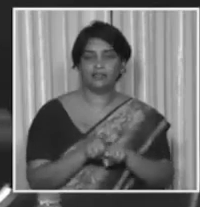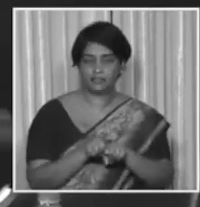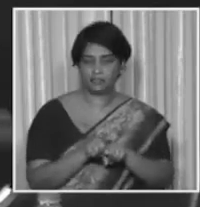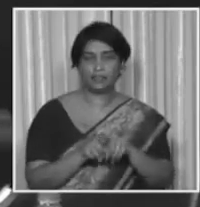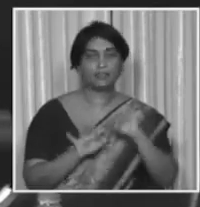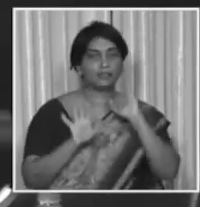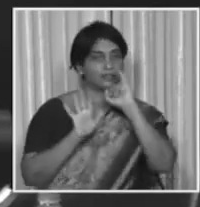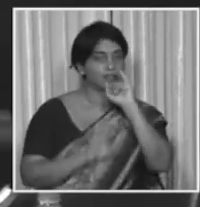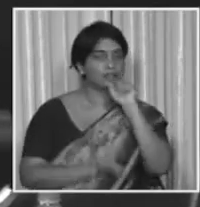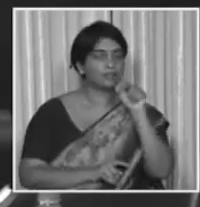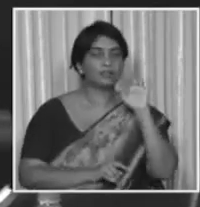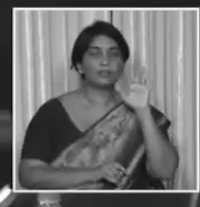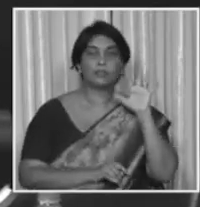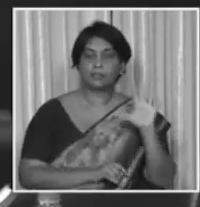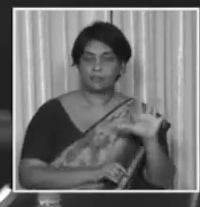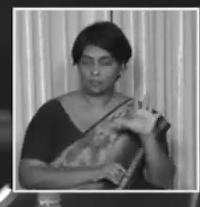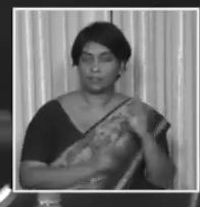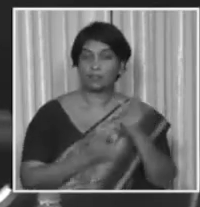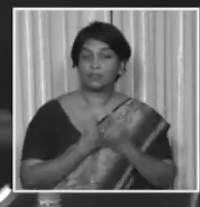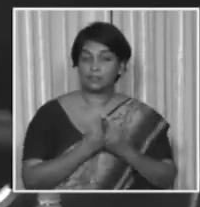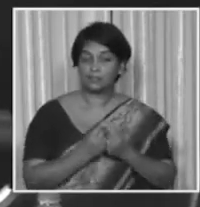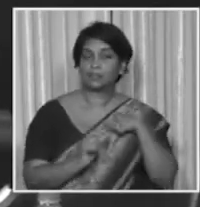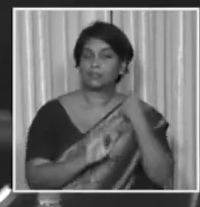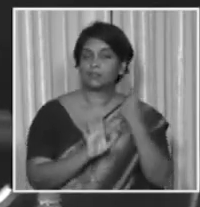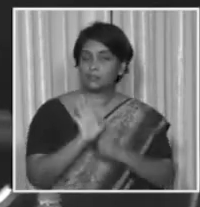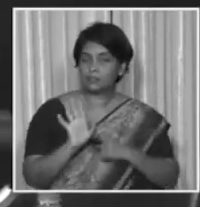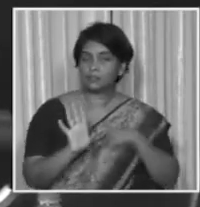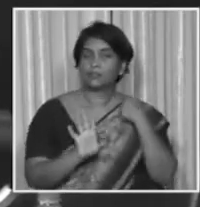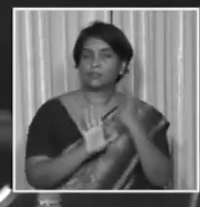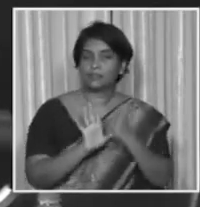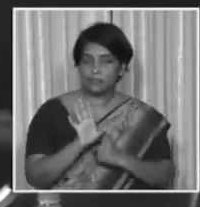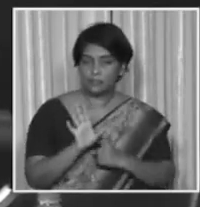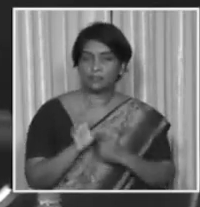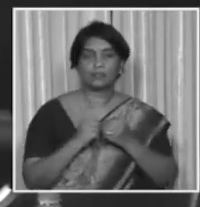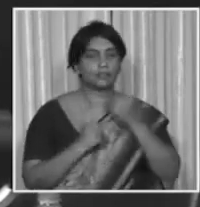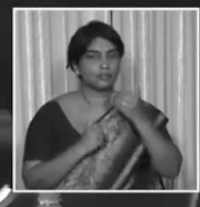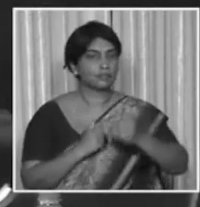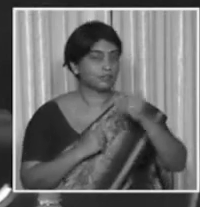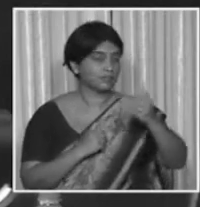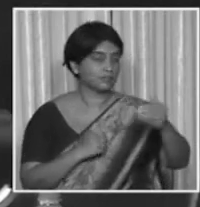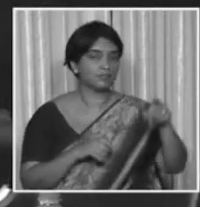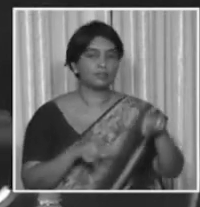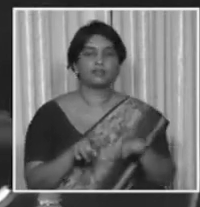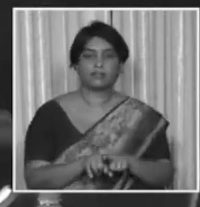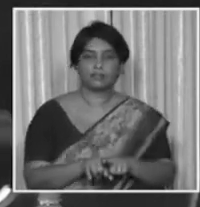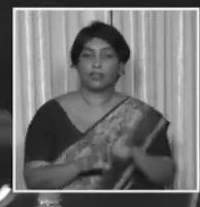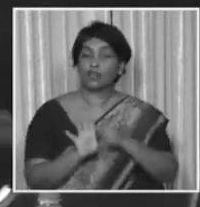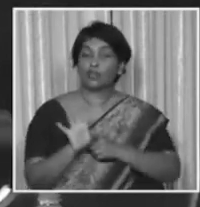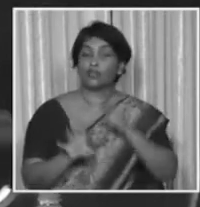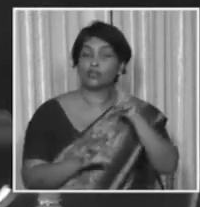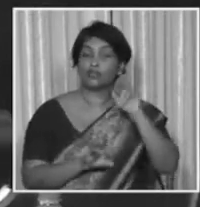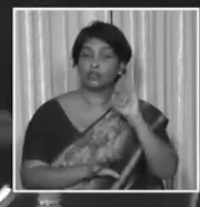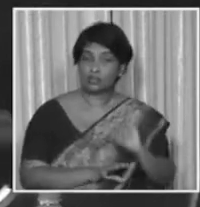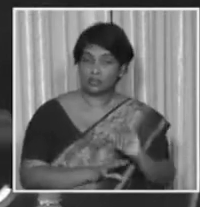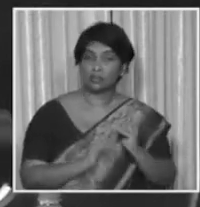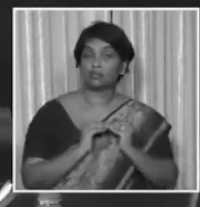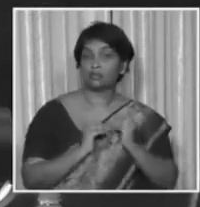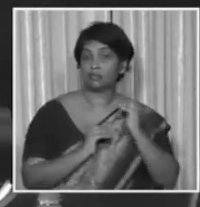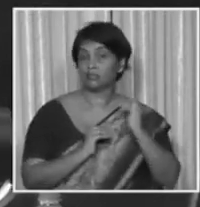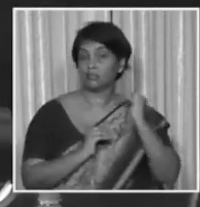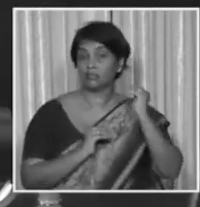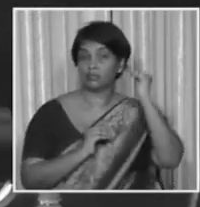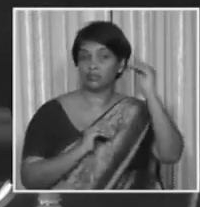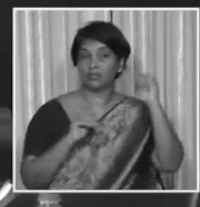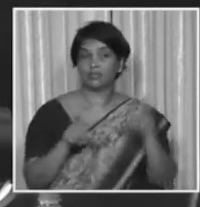සියයට හයයි දසම පහක වේකයකින් හැම අවුරුද්දක්ම අවුරුද්දක් පාසා අවුරුද්දක් ඊළඟ අවුරුදු 26ම සංවර්ධනය කරේ